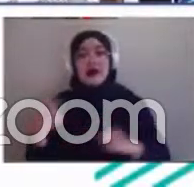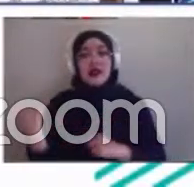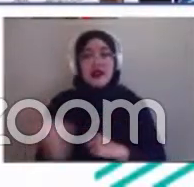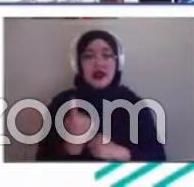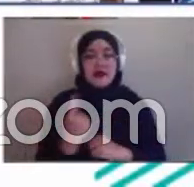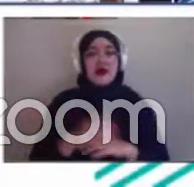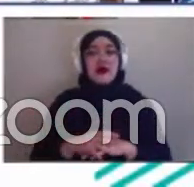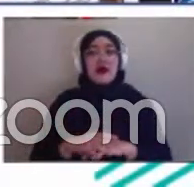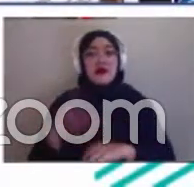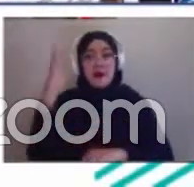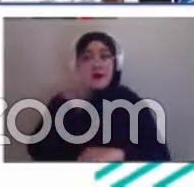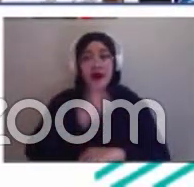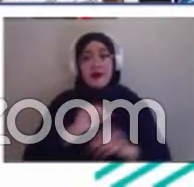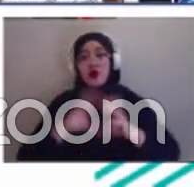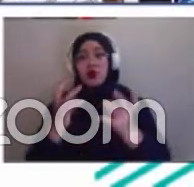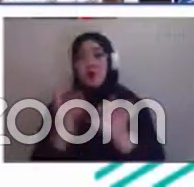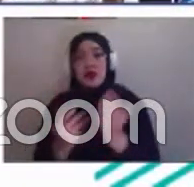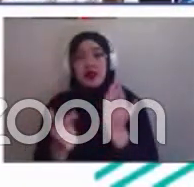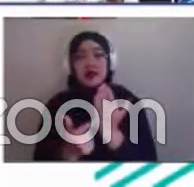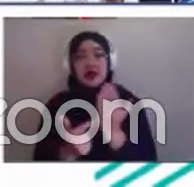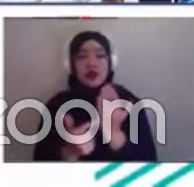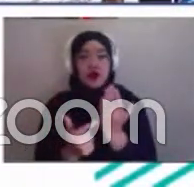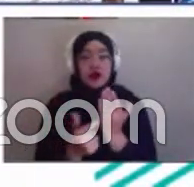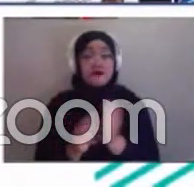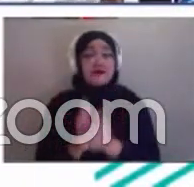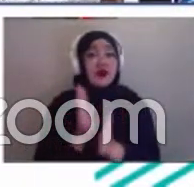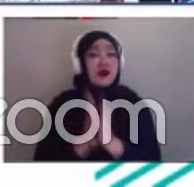digital. Jadi mungkin langsung kepada